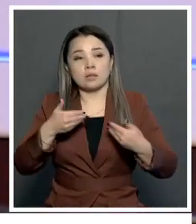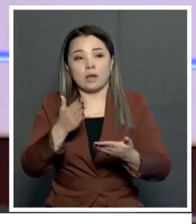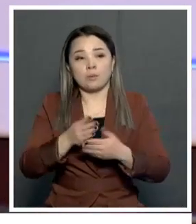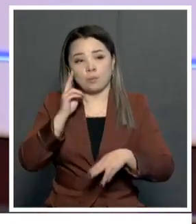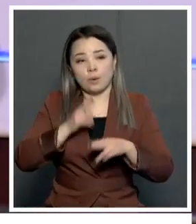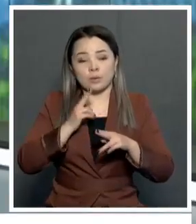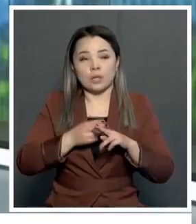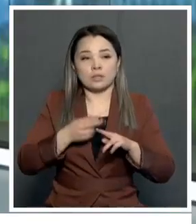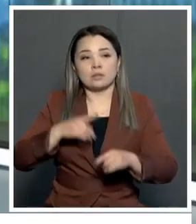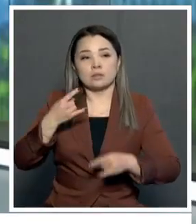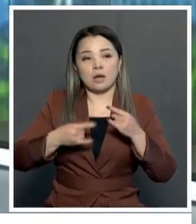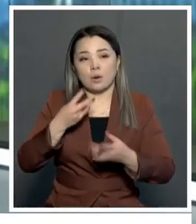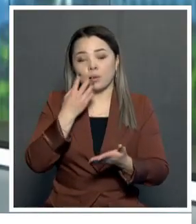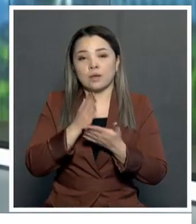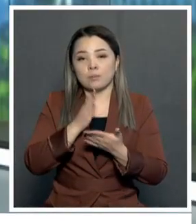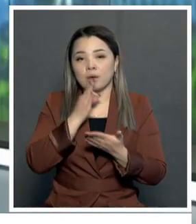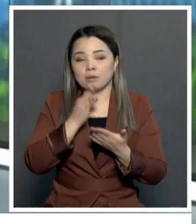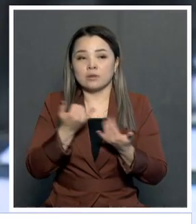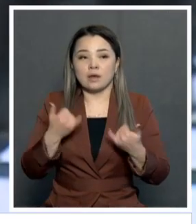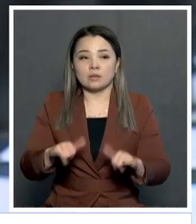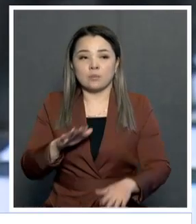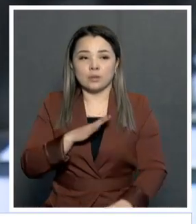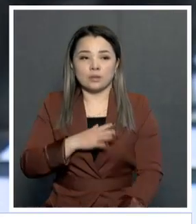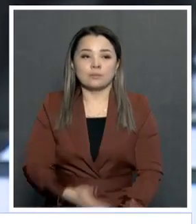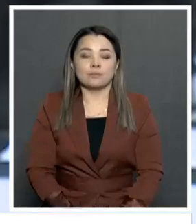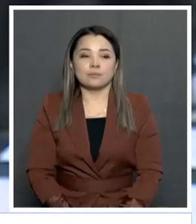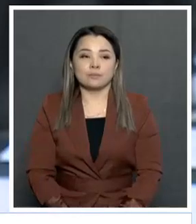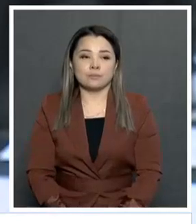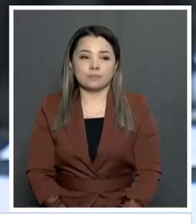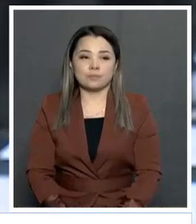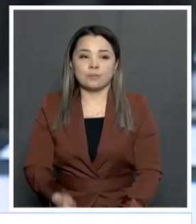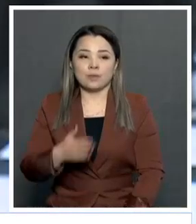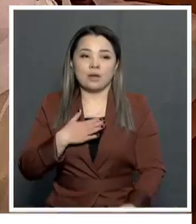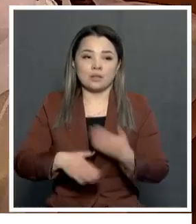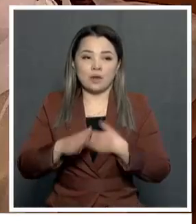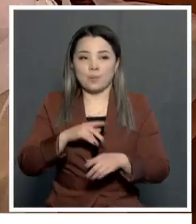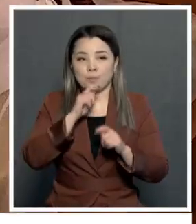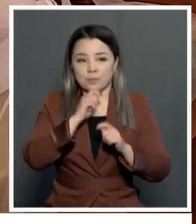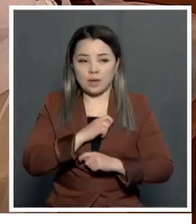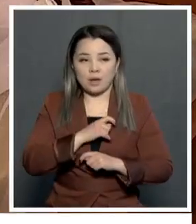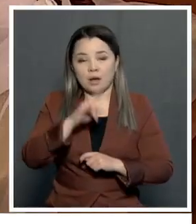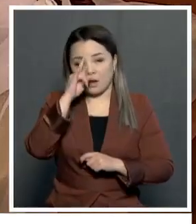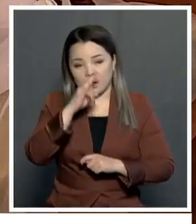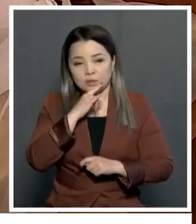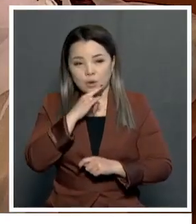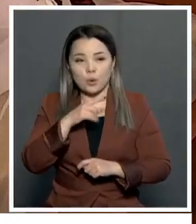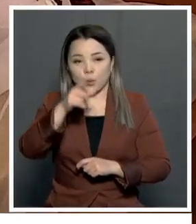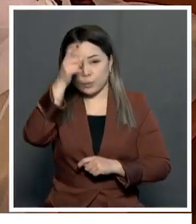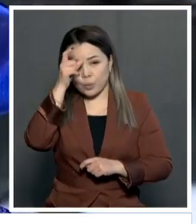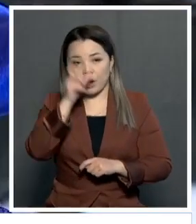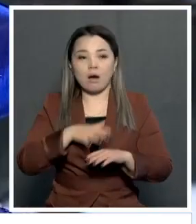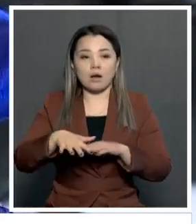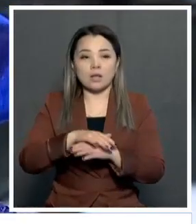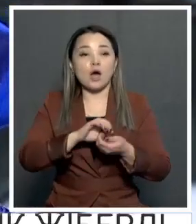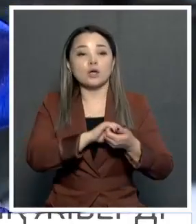бауырлас елдегі телеарналардың бірі көрсеткен. Сыйлық алғаныма қуаныштымын. Қазақ пен түрік